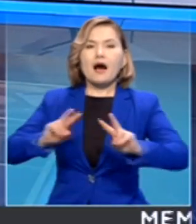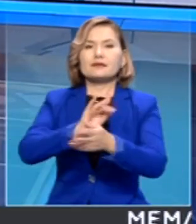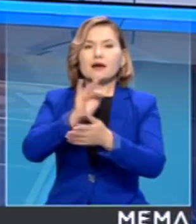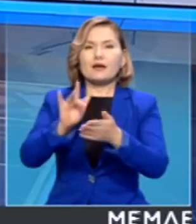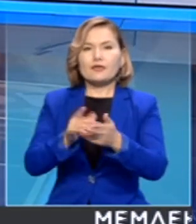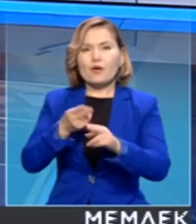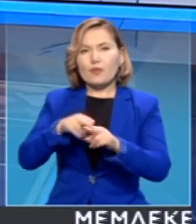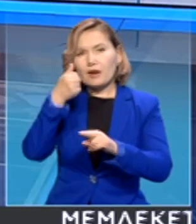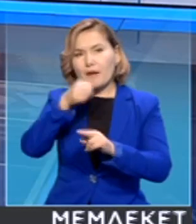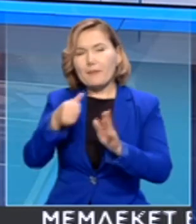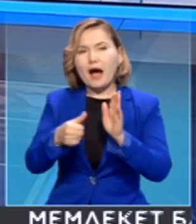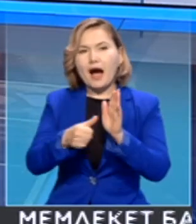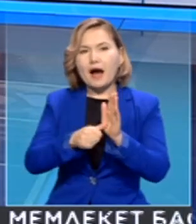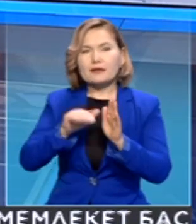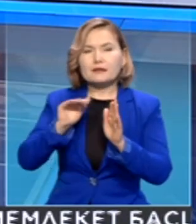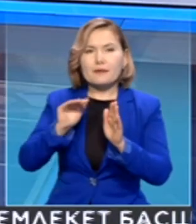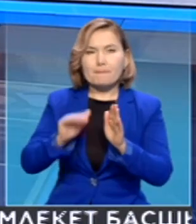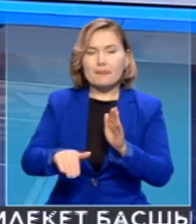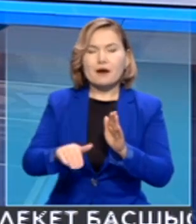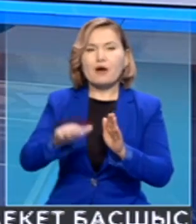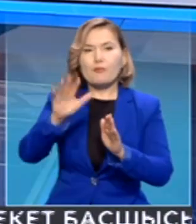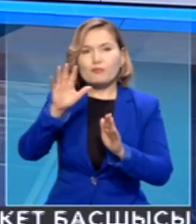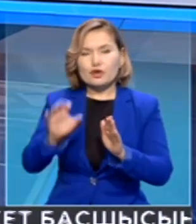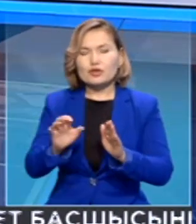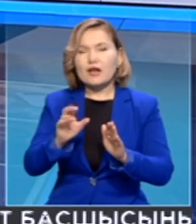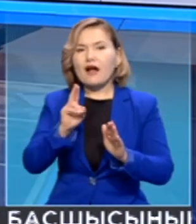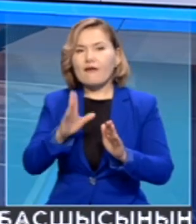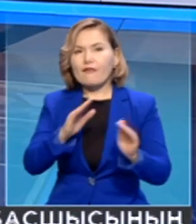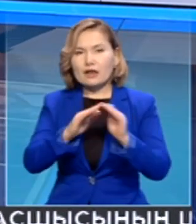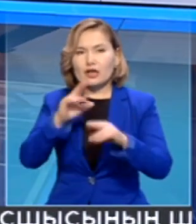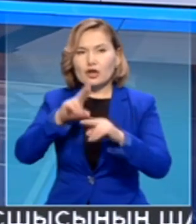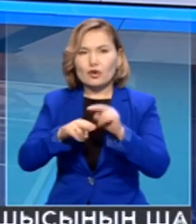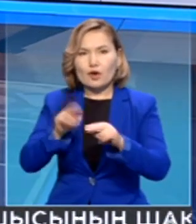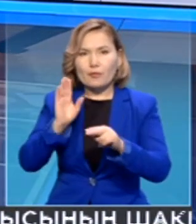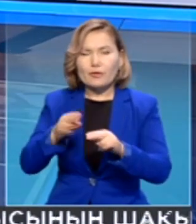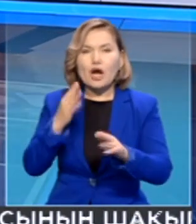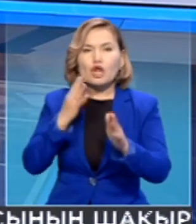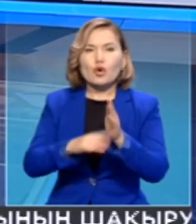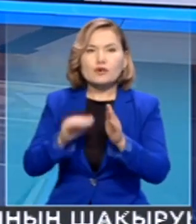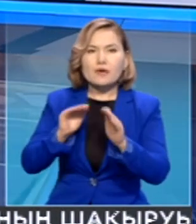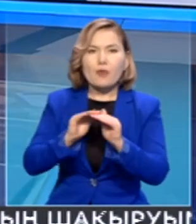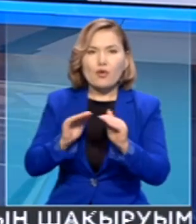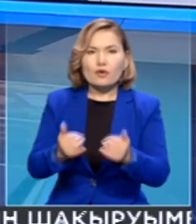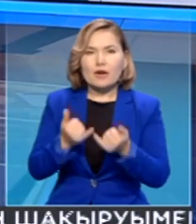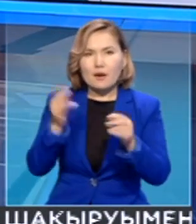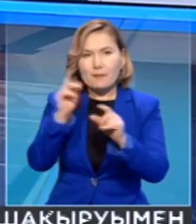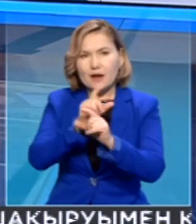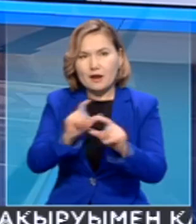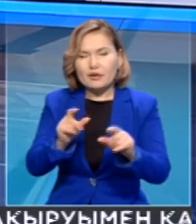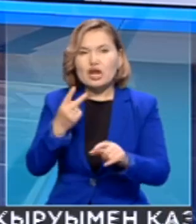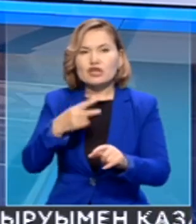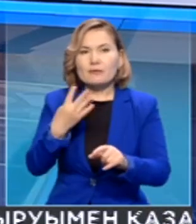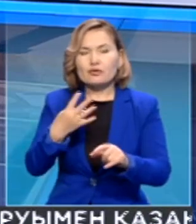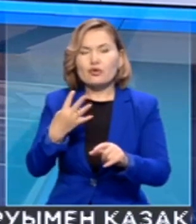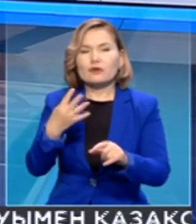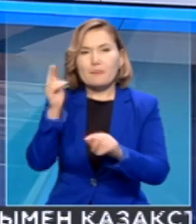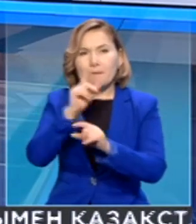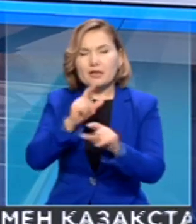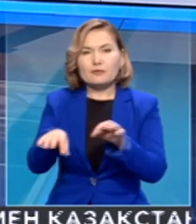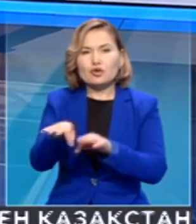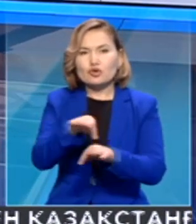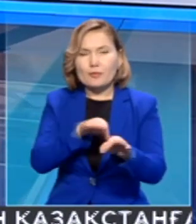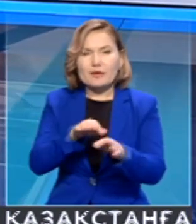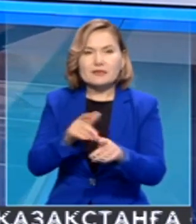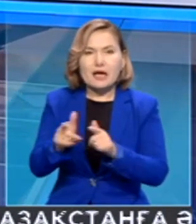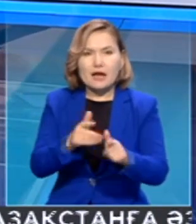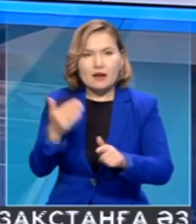Астанада биыл 6,5 мың әлеуметтік пәтер салынбақ. Сондай-ақ 90 мың оқушыға арналған 24 мектептің жобасы әзірленіп жатыр. Президенттің